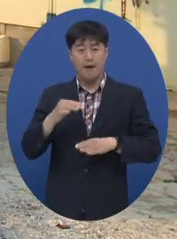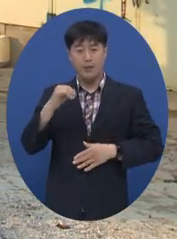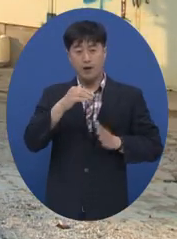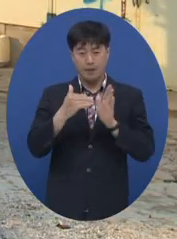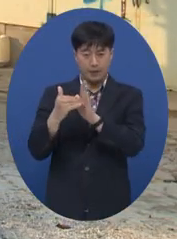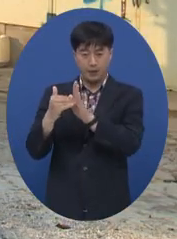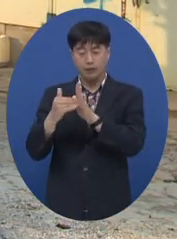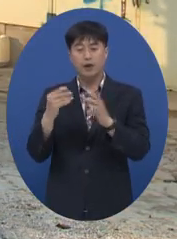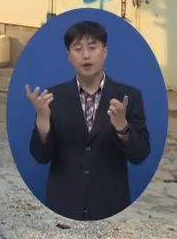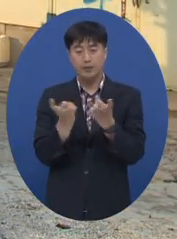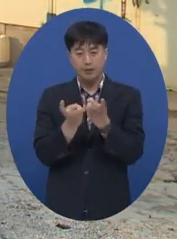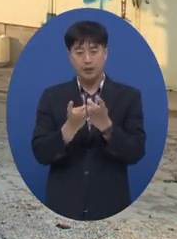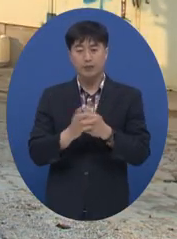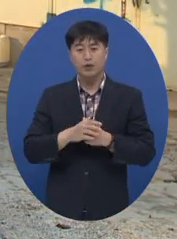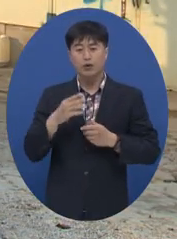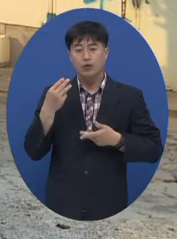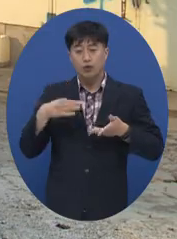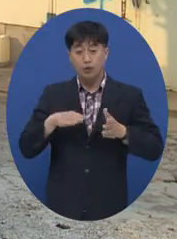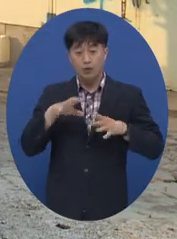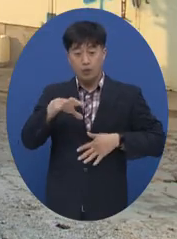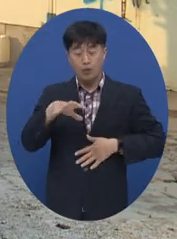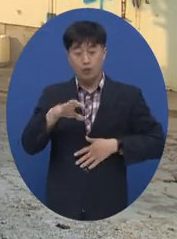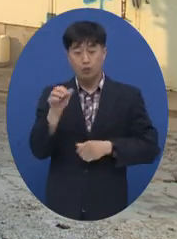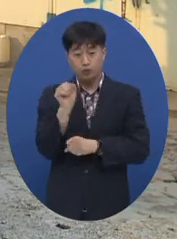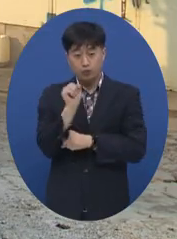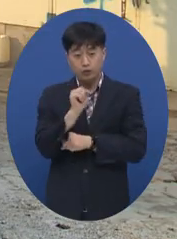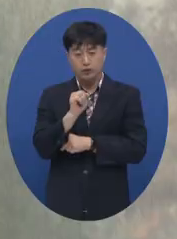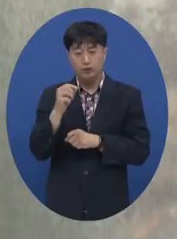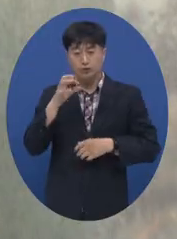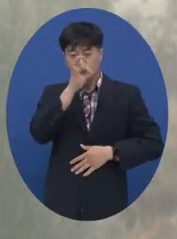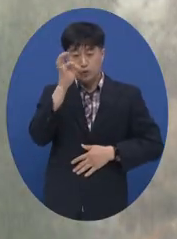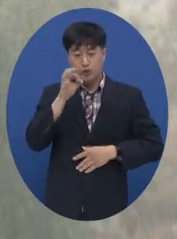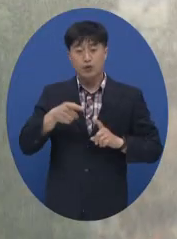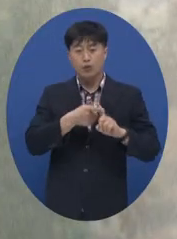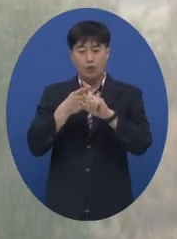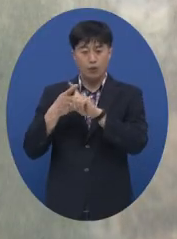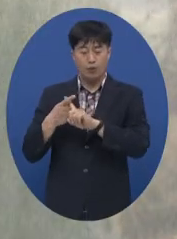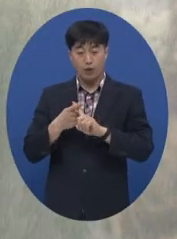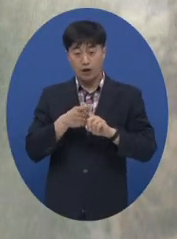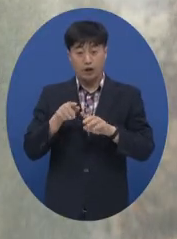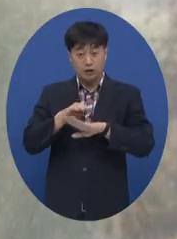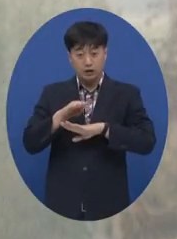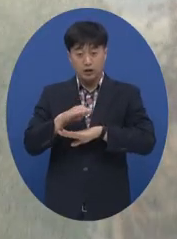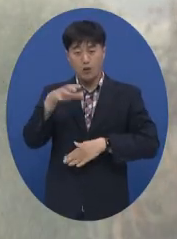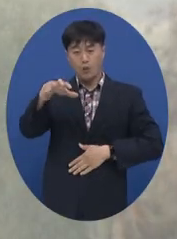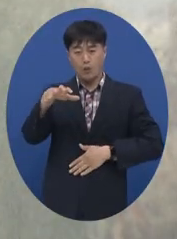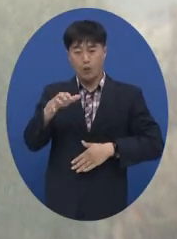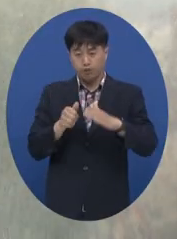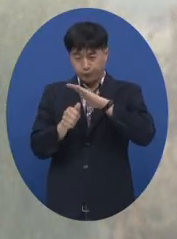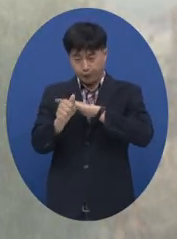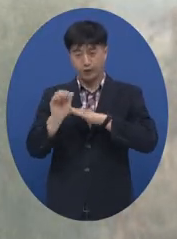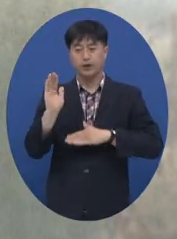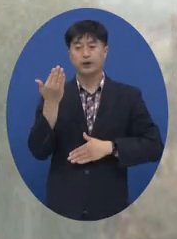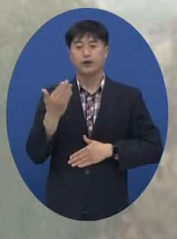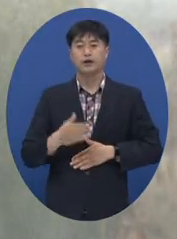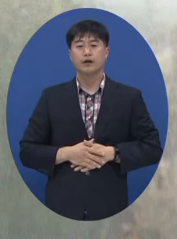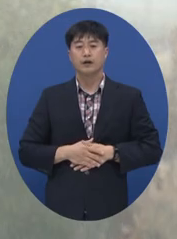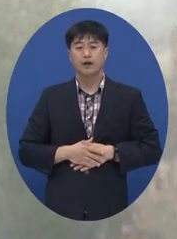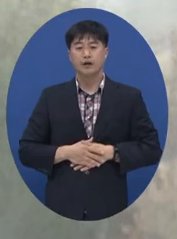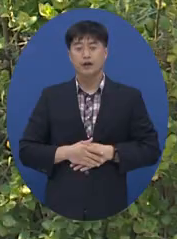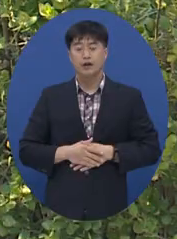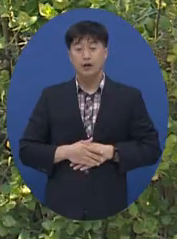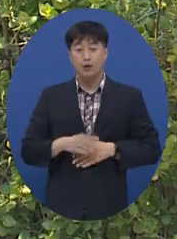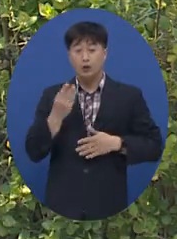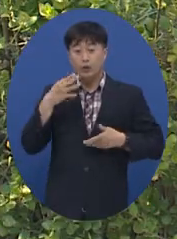위한 조치로 경기 지역을 운행하는 돼지 관련 축산 차량은 해당 시설을 반드시 경유해야 합니다. 현재